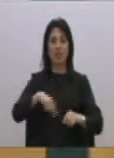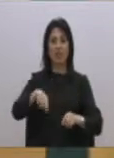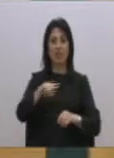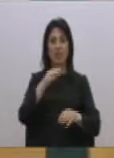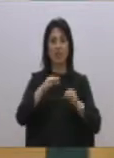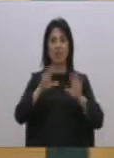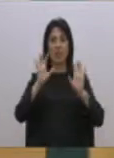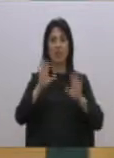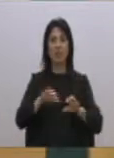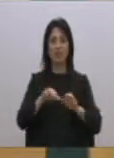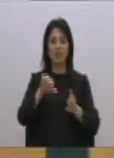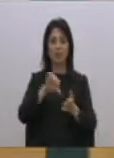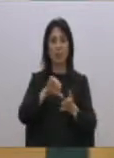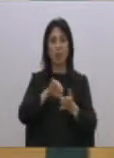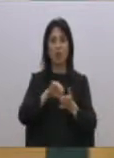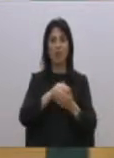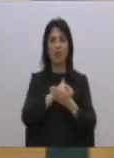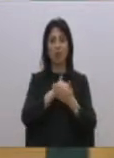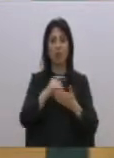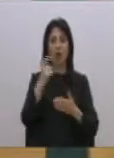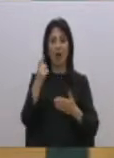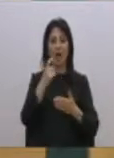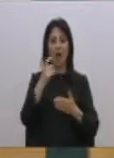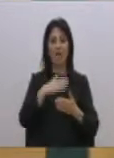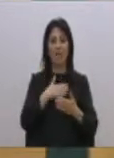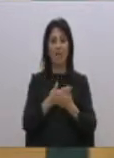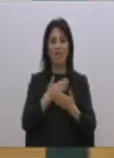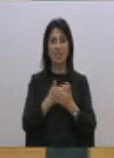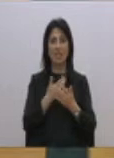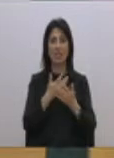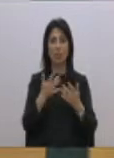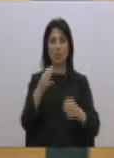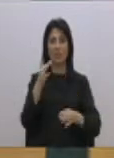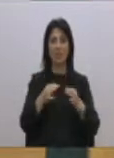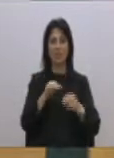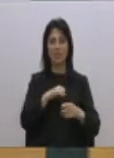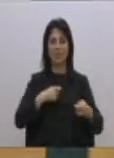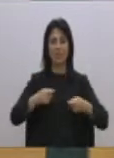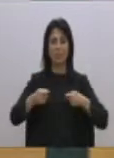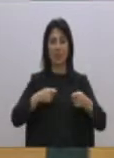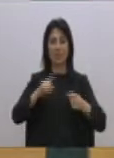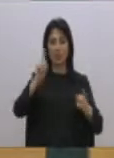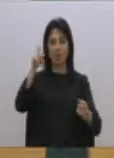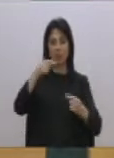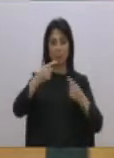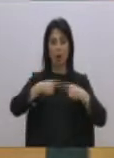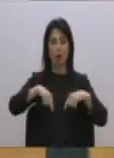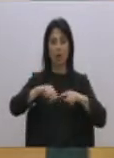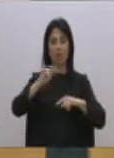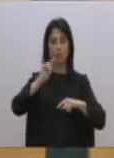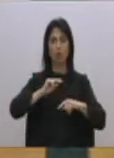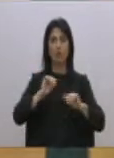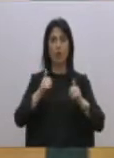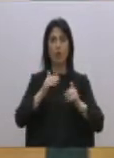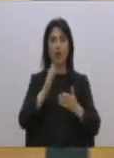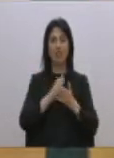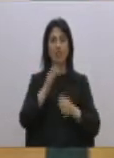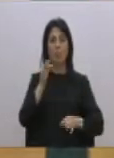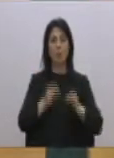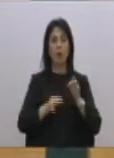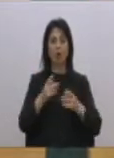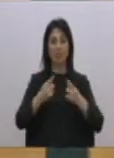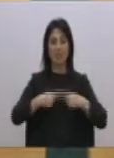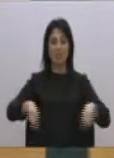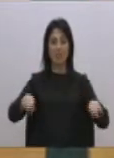samartul stamjul de mare, temunațile, obistone, harisul de intensivă, s-a samartul stuitmartul obișes, abamis, organobis, mușauba și rogorița, s-a samartul